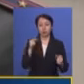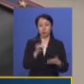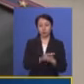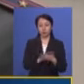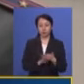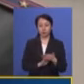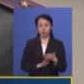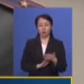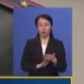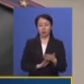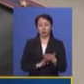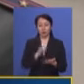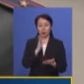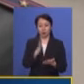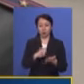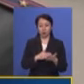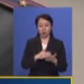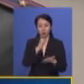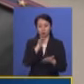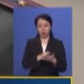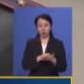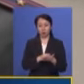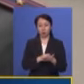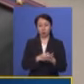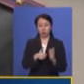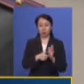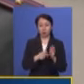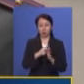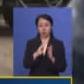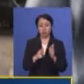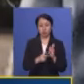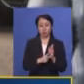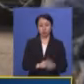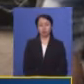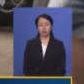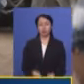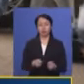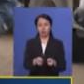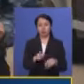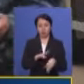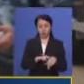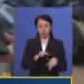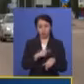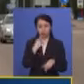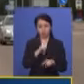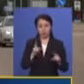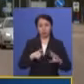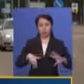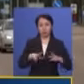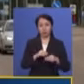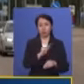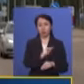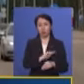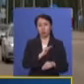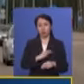будут привлечены к административной ответственности по статье 617 КОАП РК. В департаменте полиции отмечают, что совместная